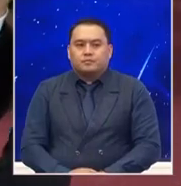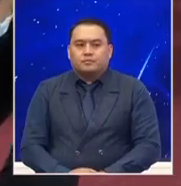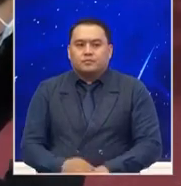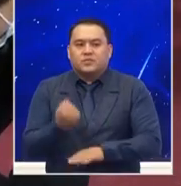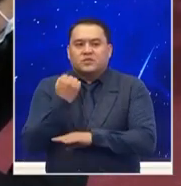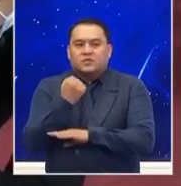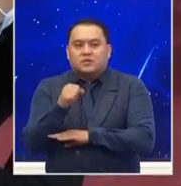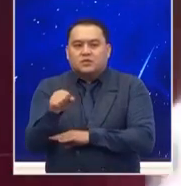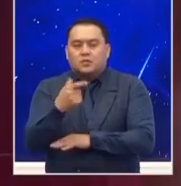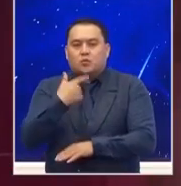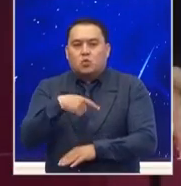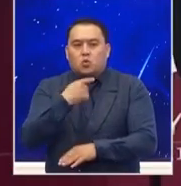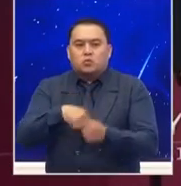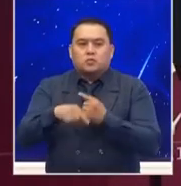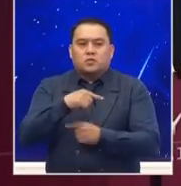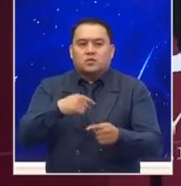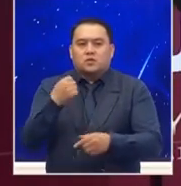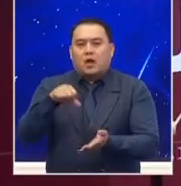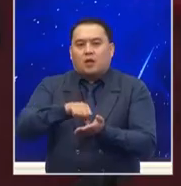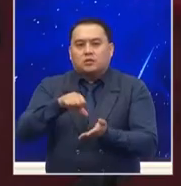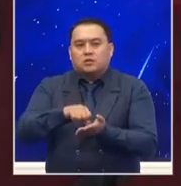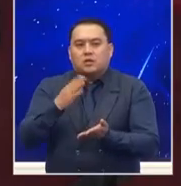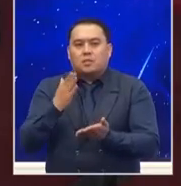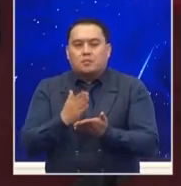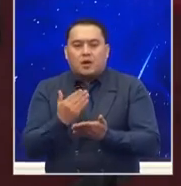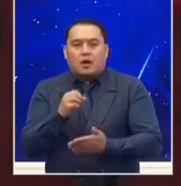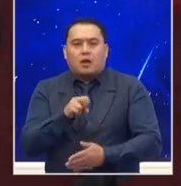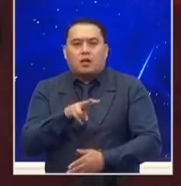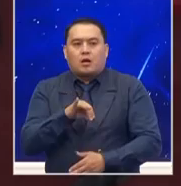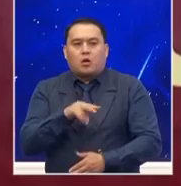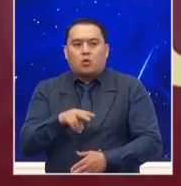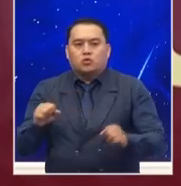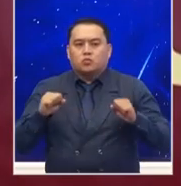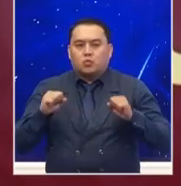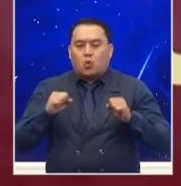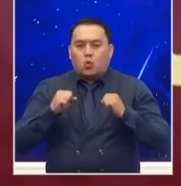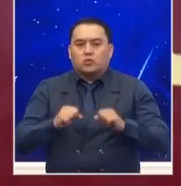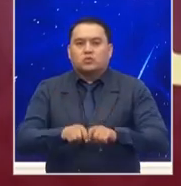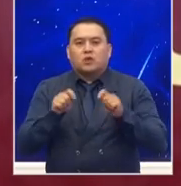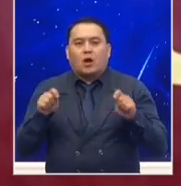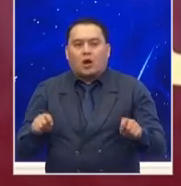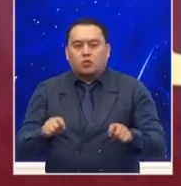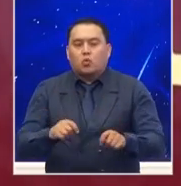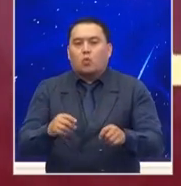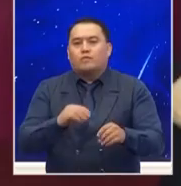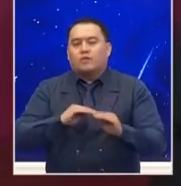қатарында өз ісін дамыту үшін қатысқандар да бар. Мәселен, Алакөл аудандағы кәсіпкер спорттық құрылғыларды шығаруды қолға алған.